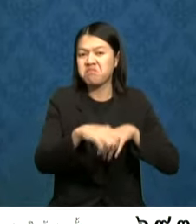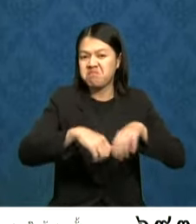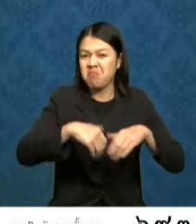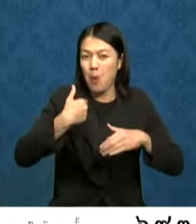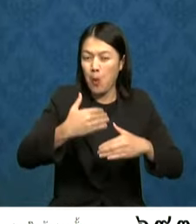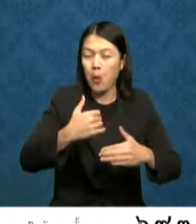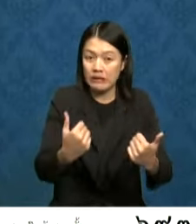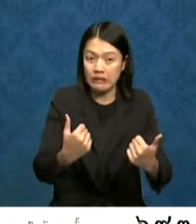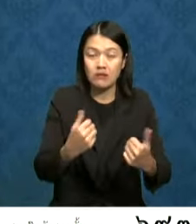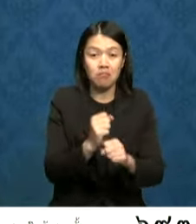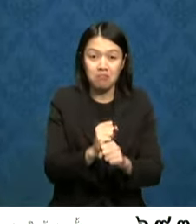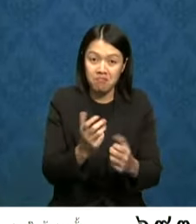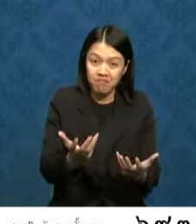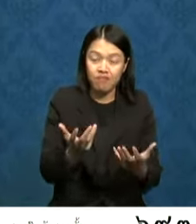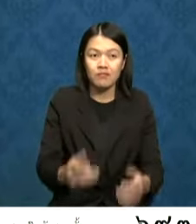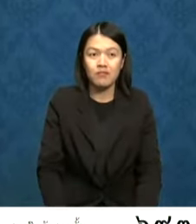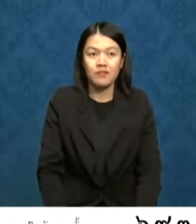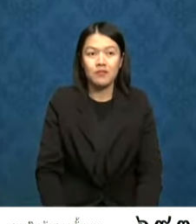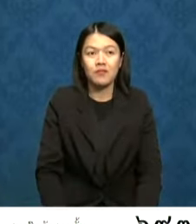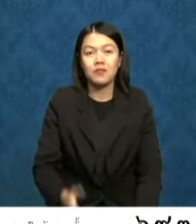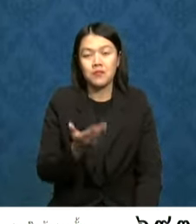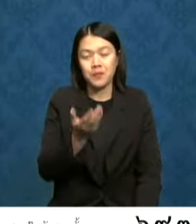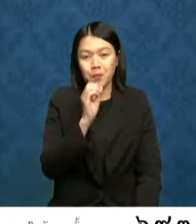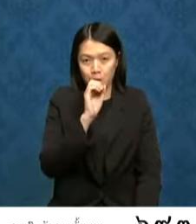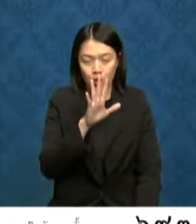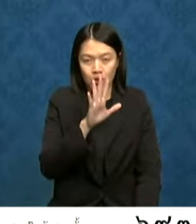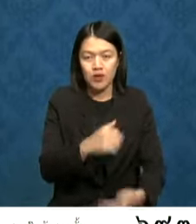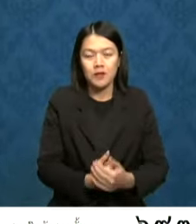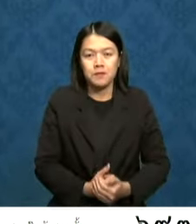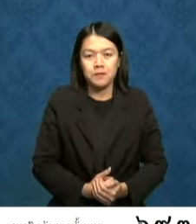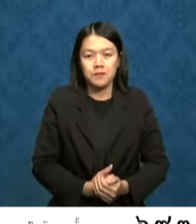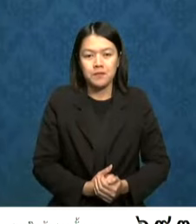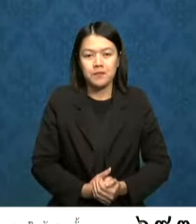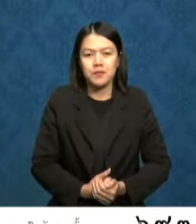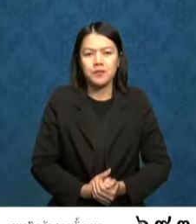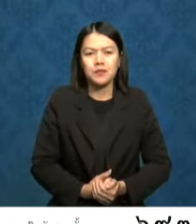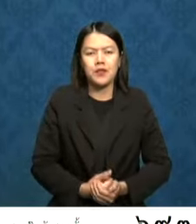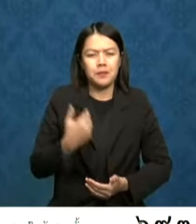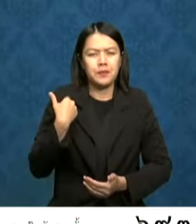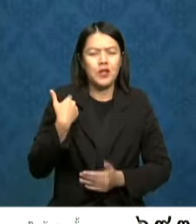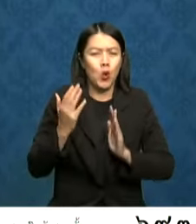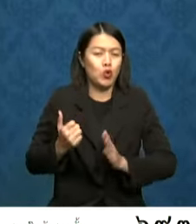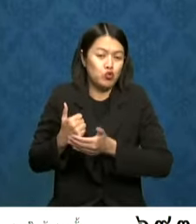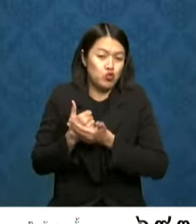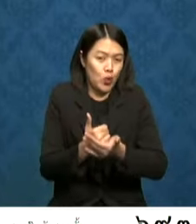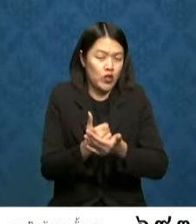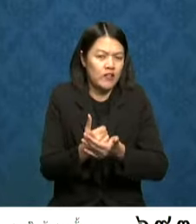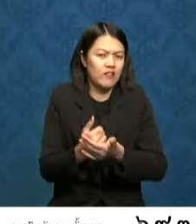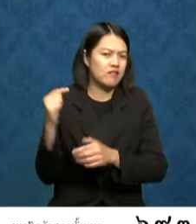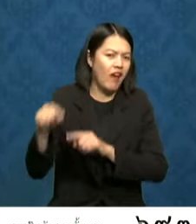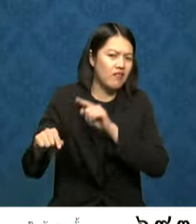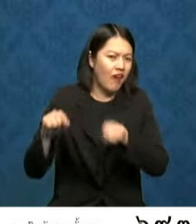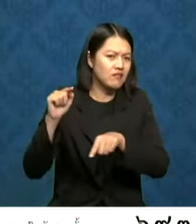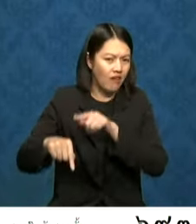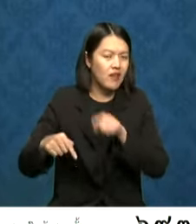นี้ได้ยังไงดิฉันเดานะคะว่าก็คงจะมีมือที่มองไม่เห็นที่คอยมาสั่งอย่าง